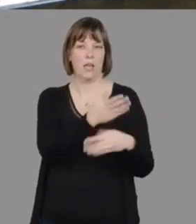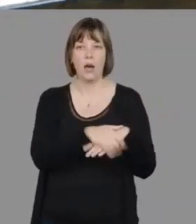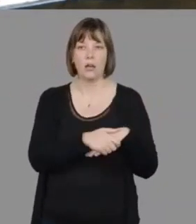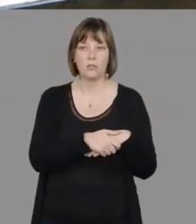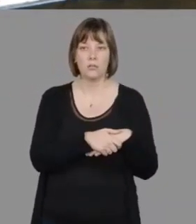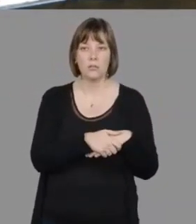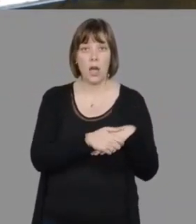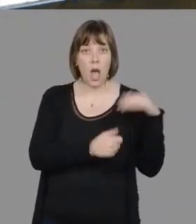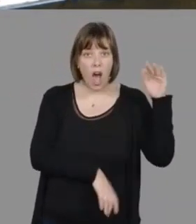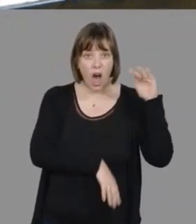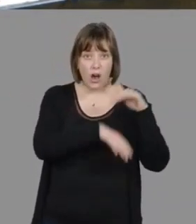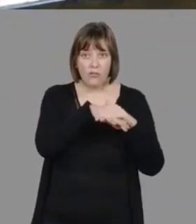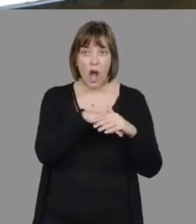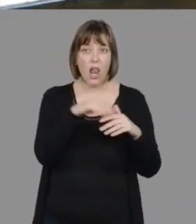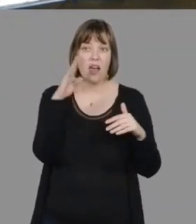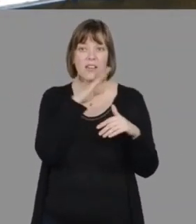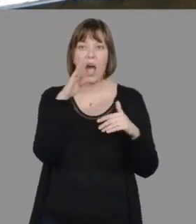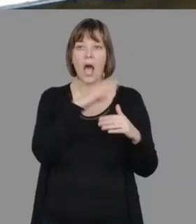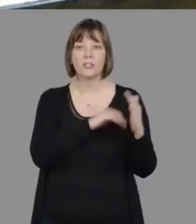vollen Gasspeichern.